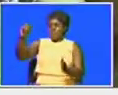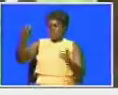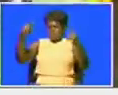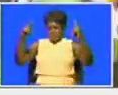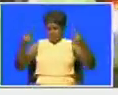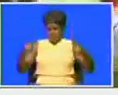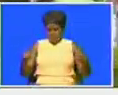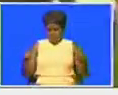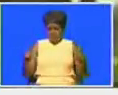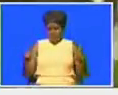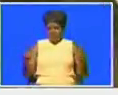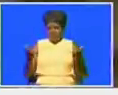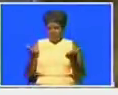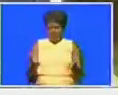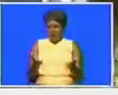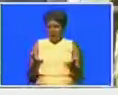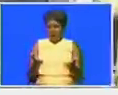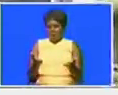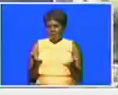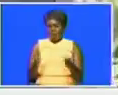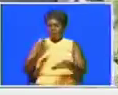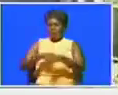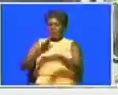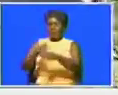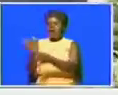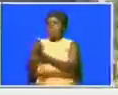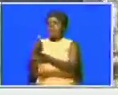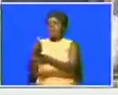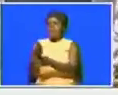jailed for the crime have turned to be good ambassadors out there.